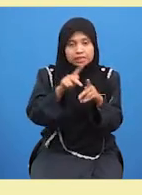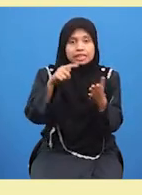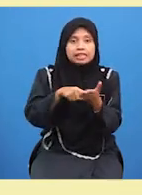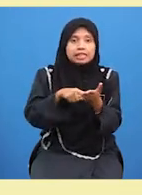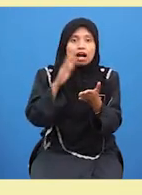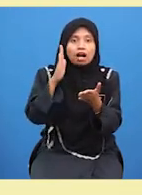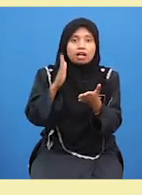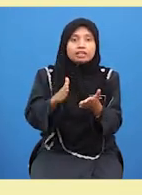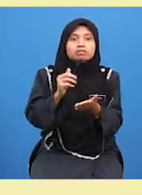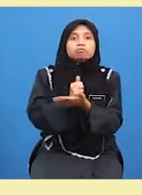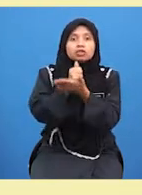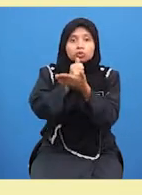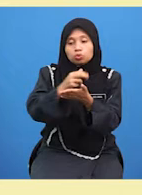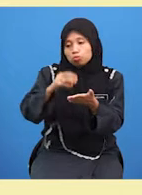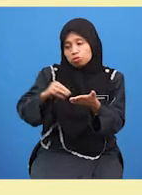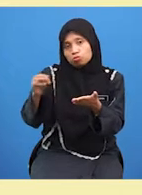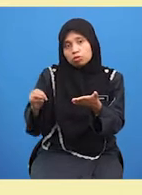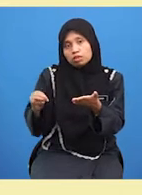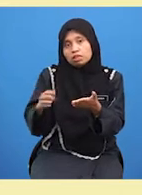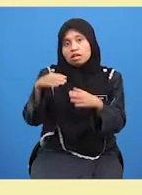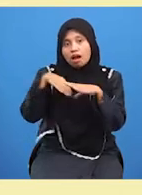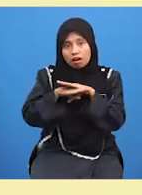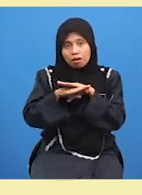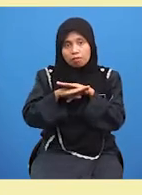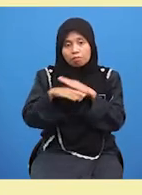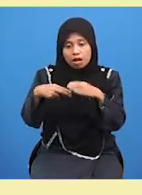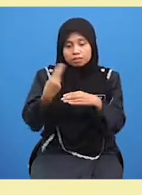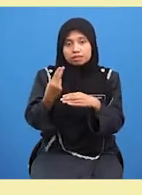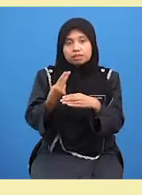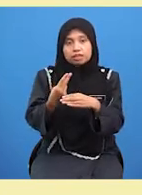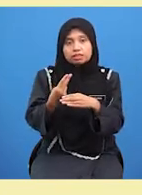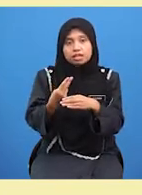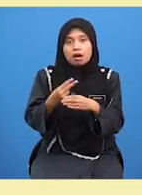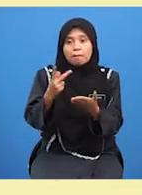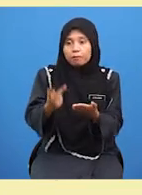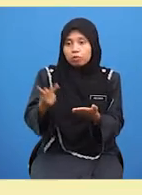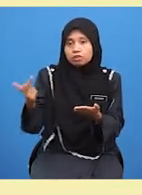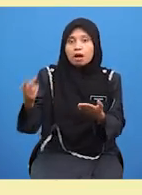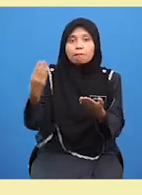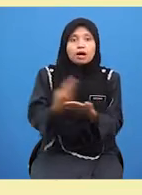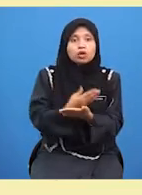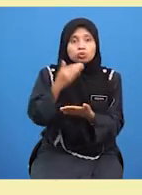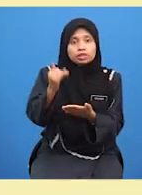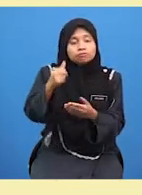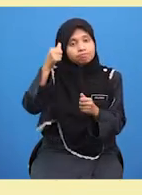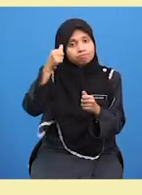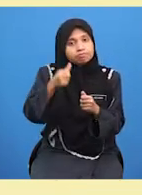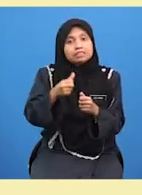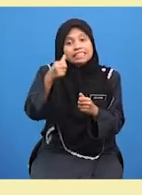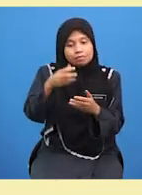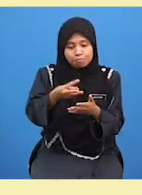inilah yang akan membantu murid-murid dalam menghasilkan produk baru yang